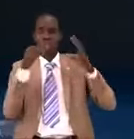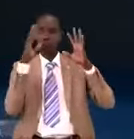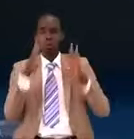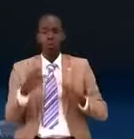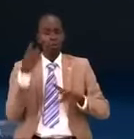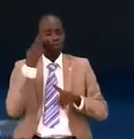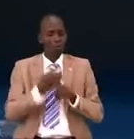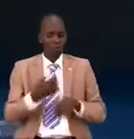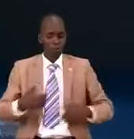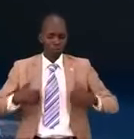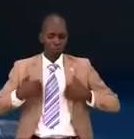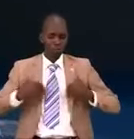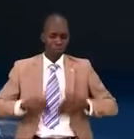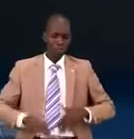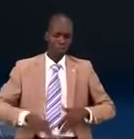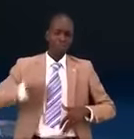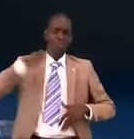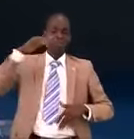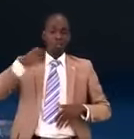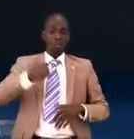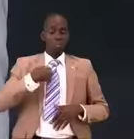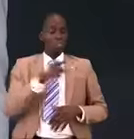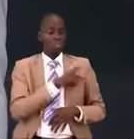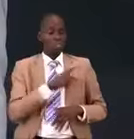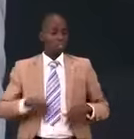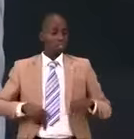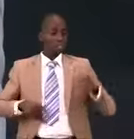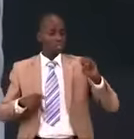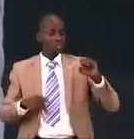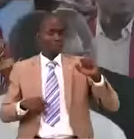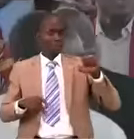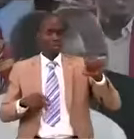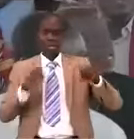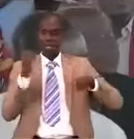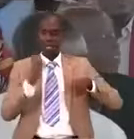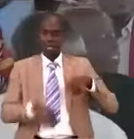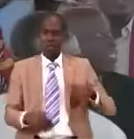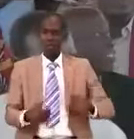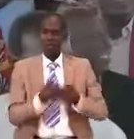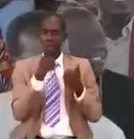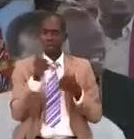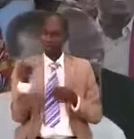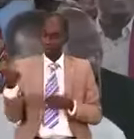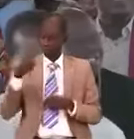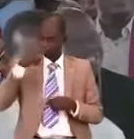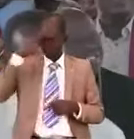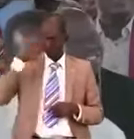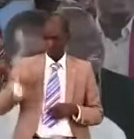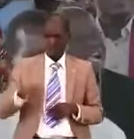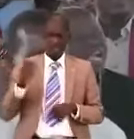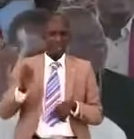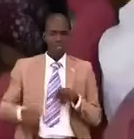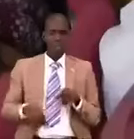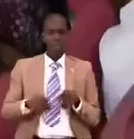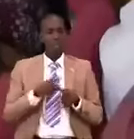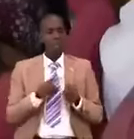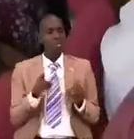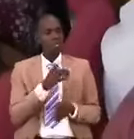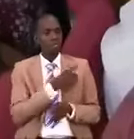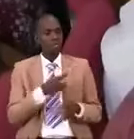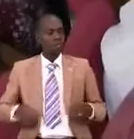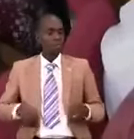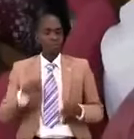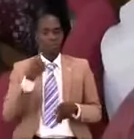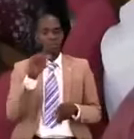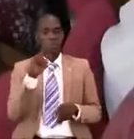enfant et je peux dit je peux je le ferai répète le je dois